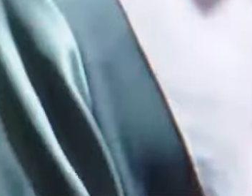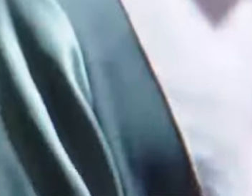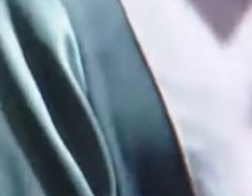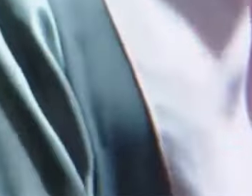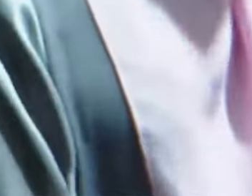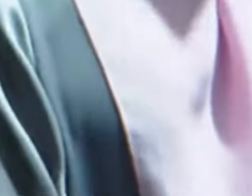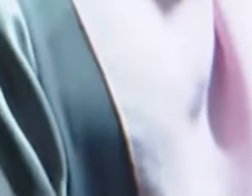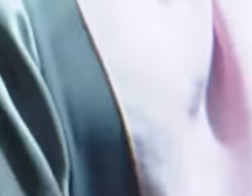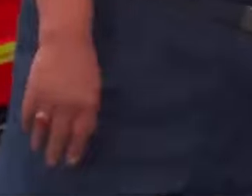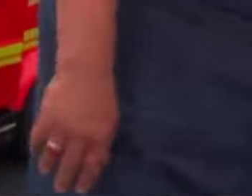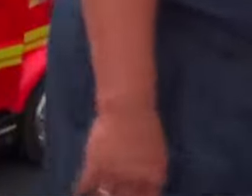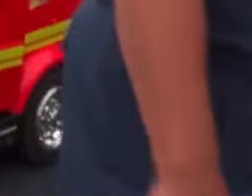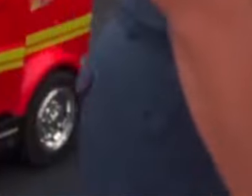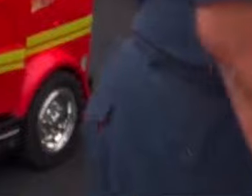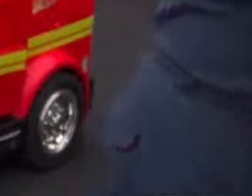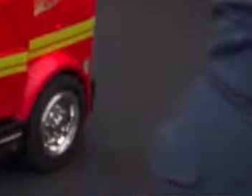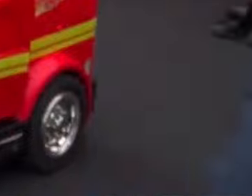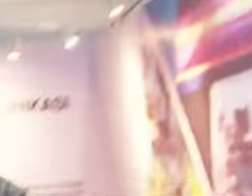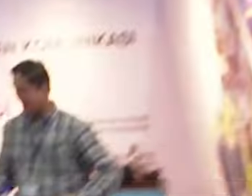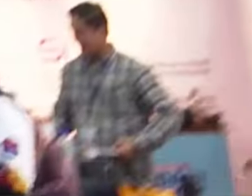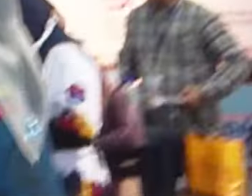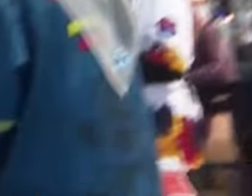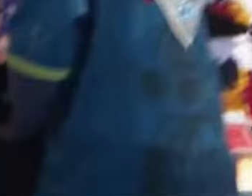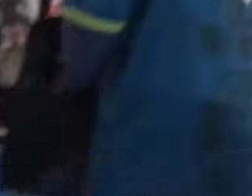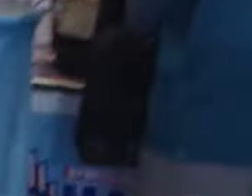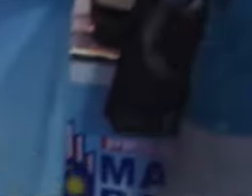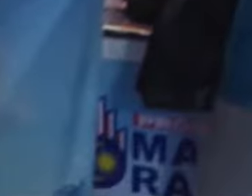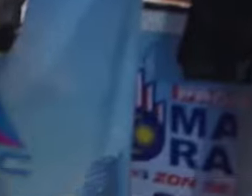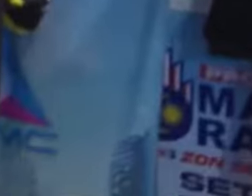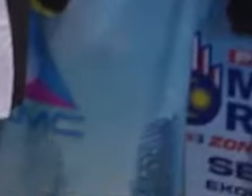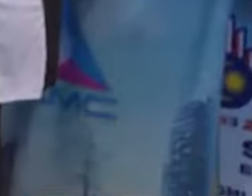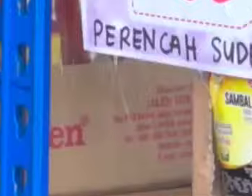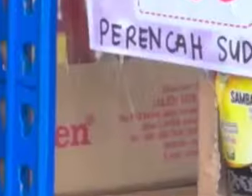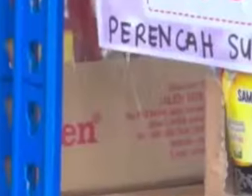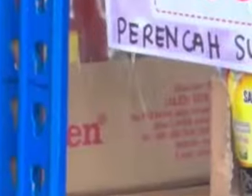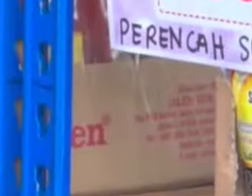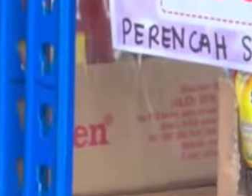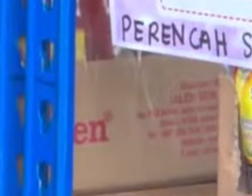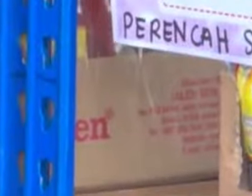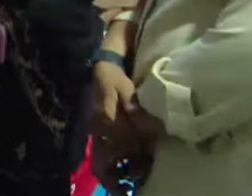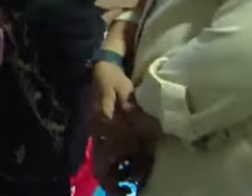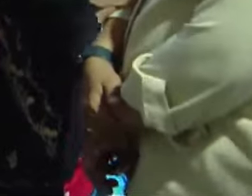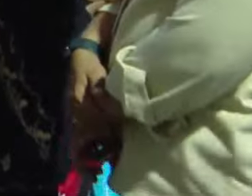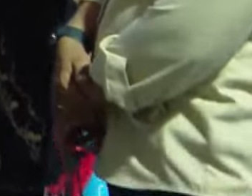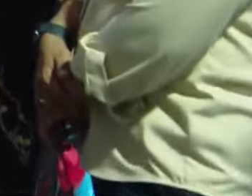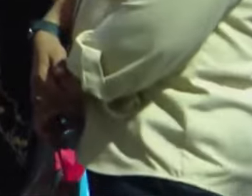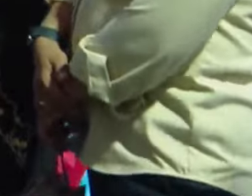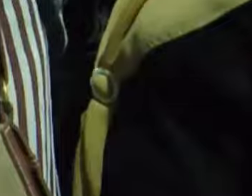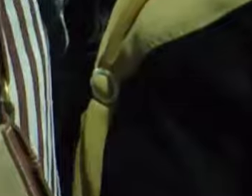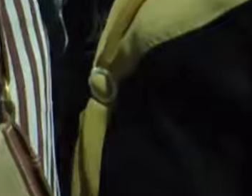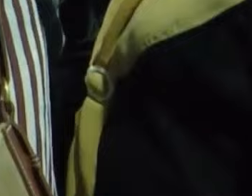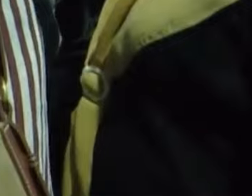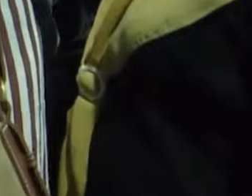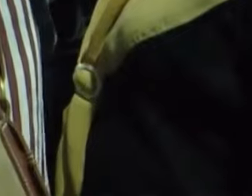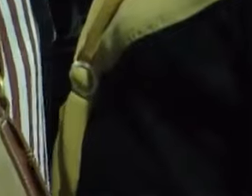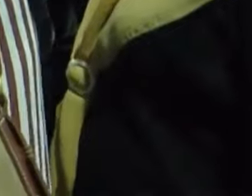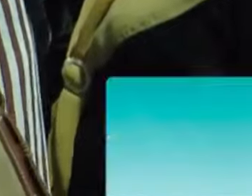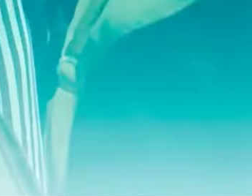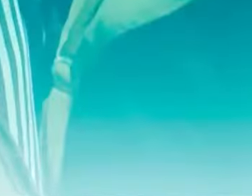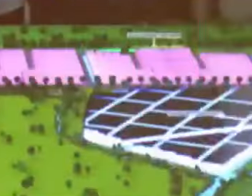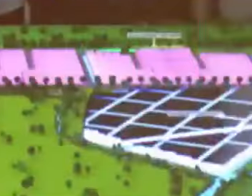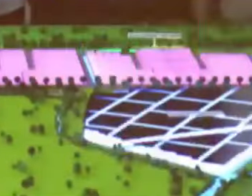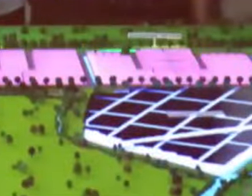program menarik seperti pameran kementerian dan agensi, karnival kerjaya, jualan madani dan banyak lagi disediakan terus